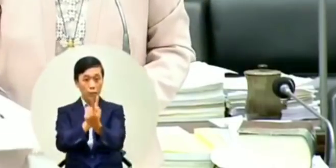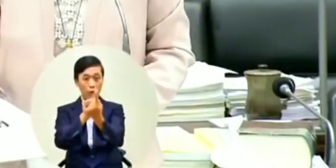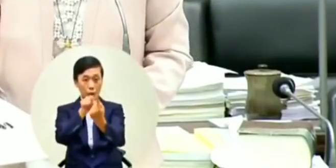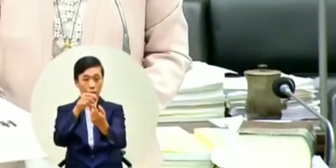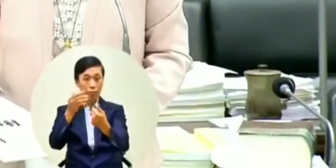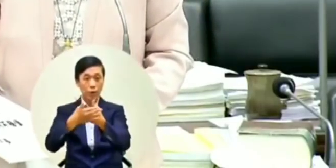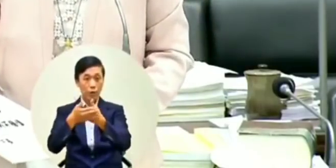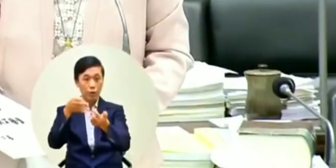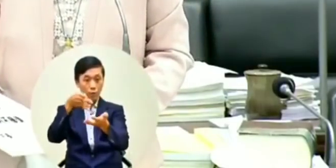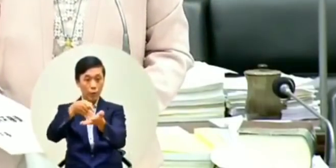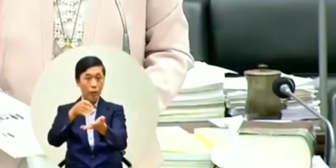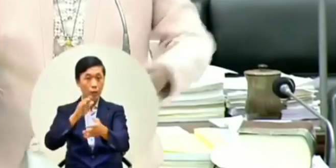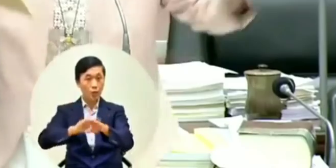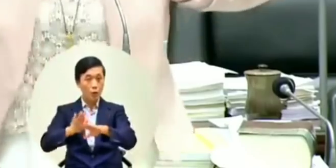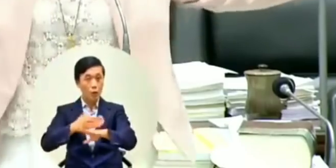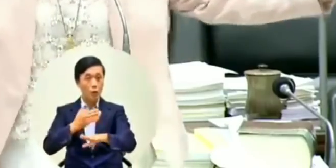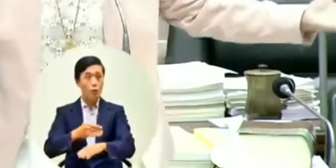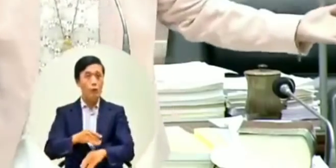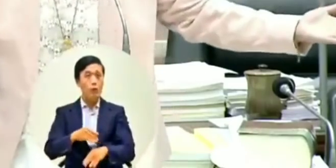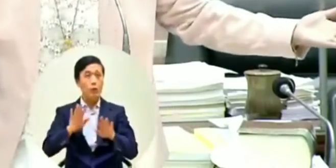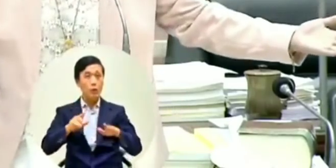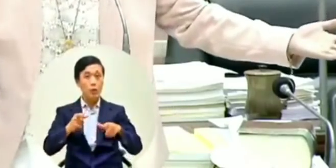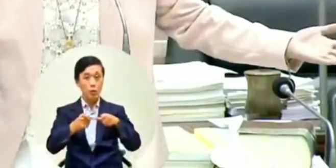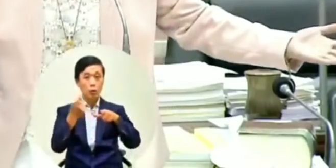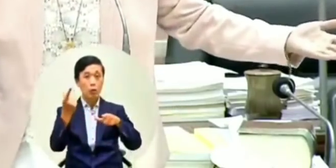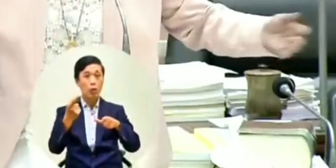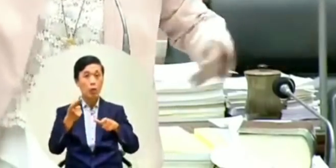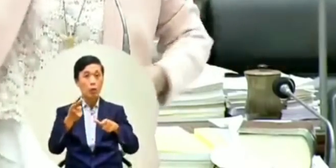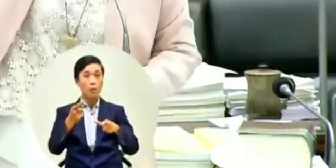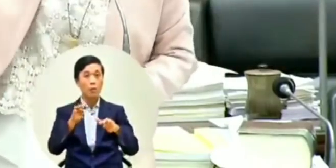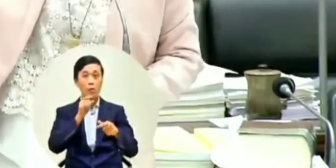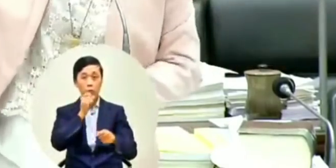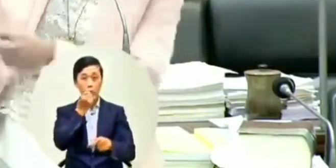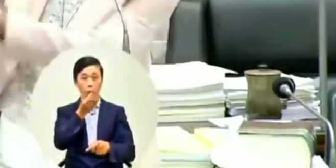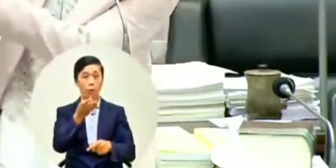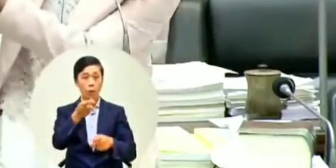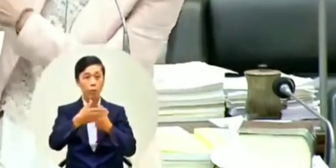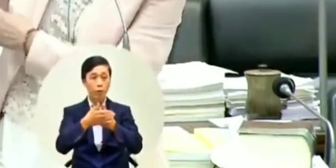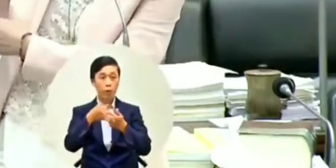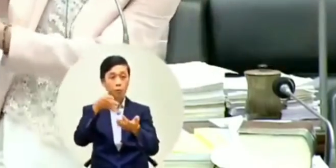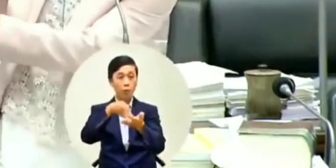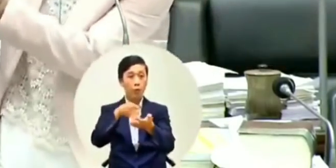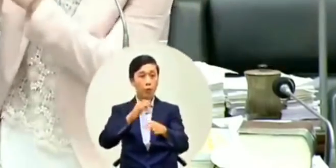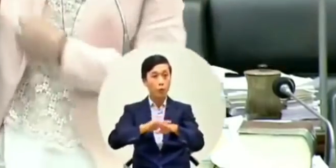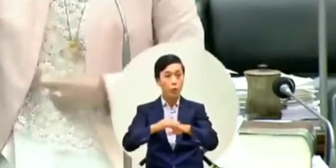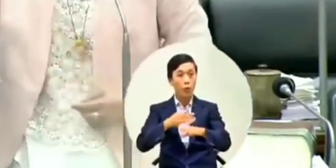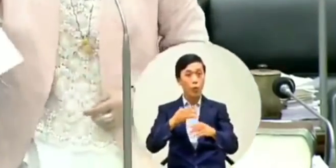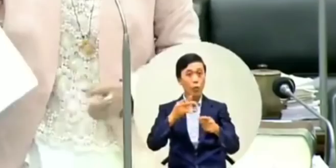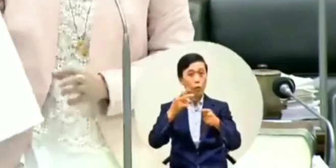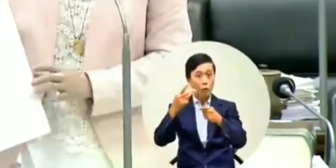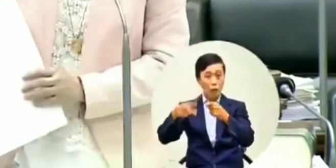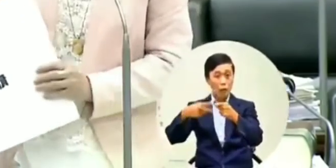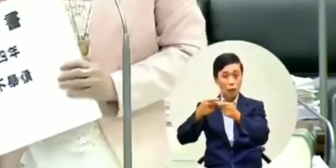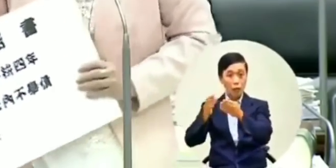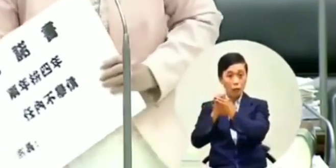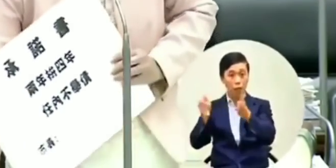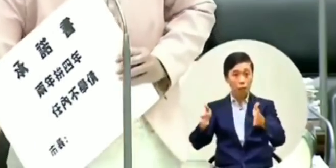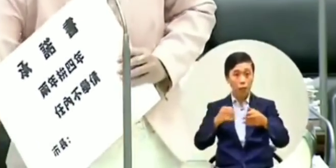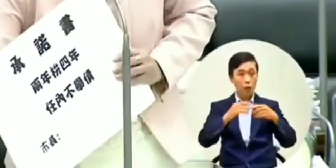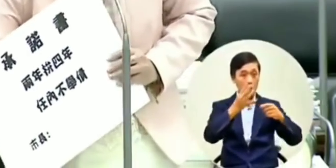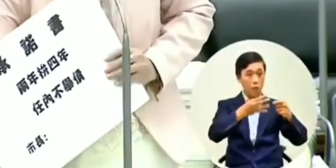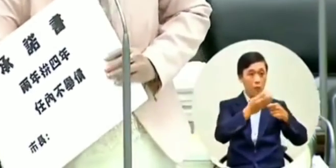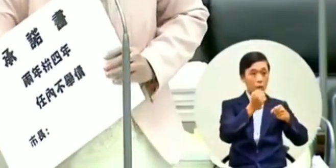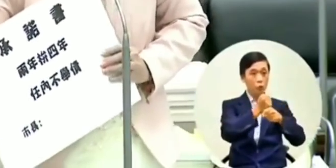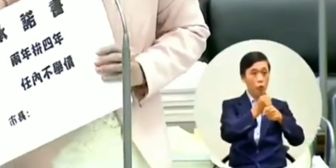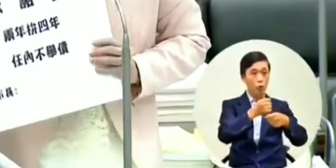袂？你家公开讲啊？会不会帮我签？两年拼四年，任内不举债，你